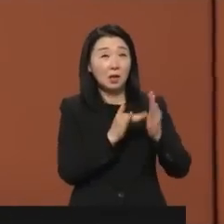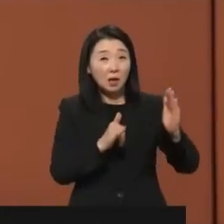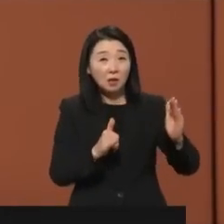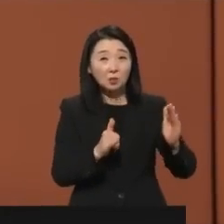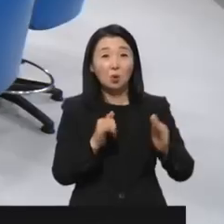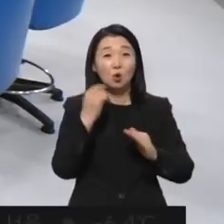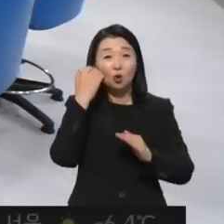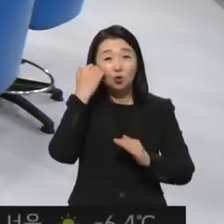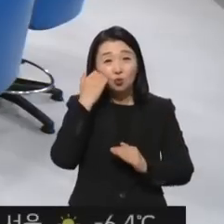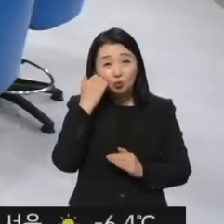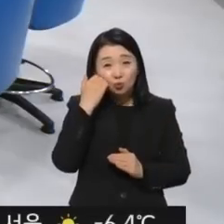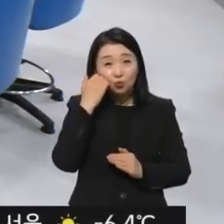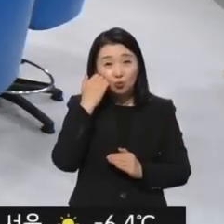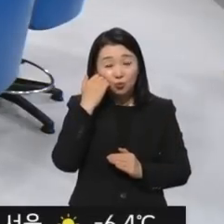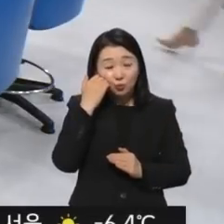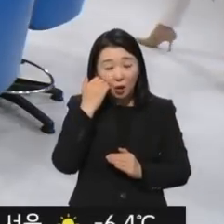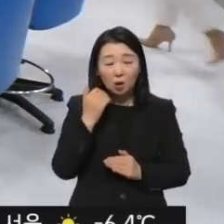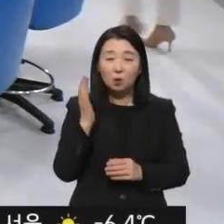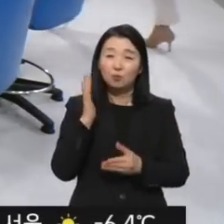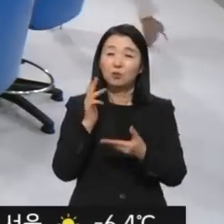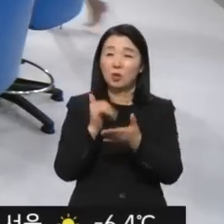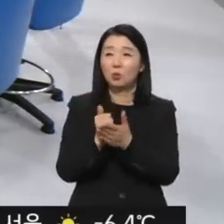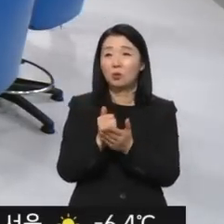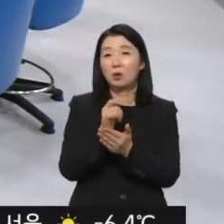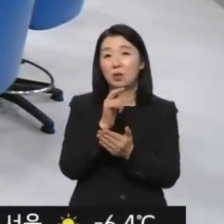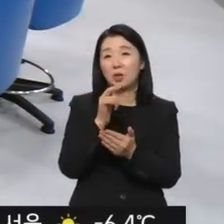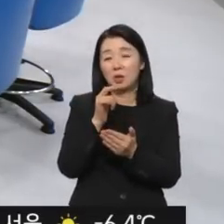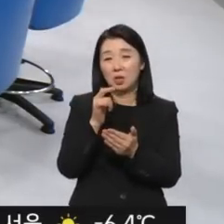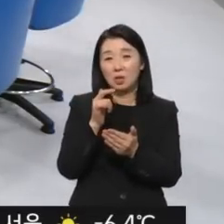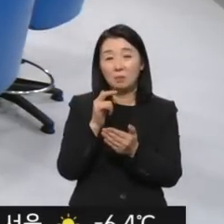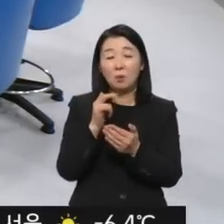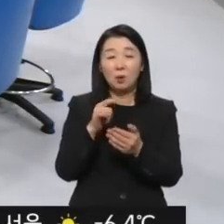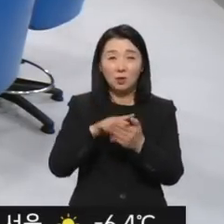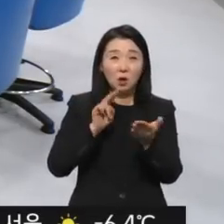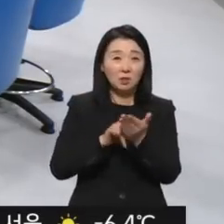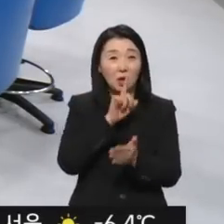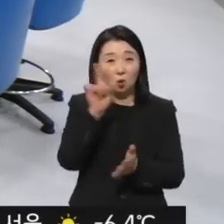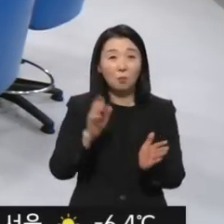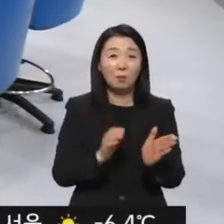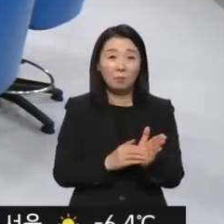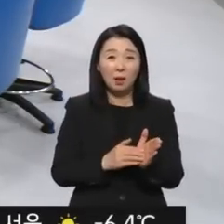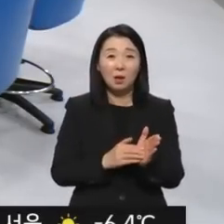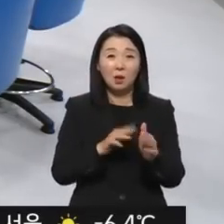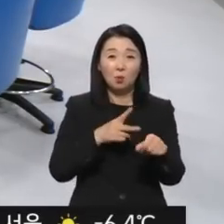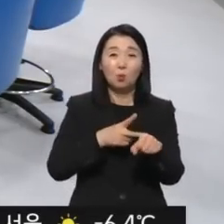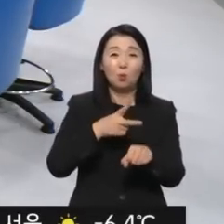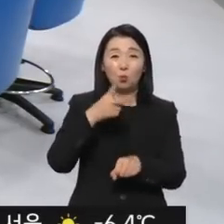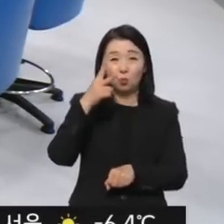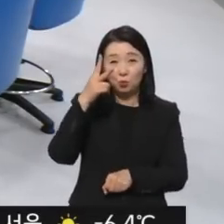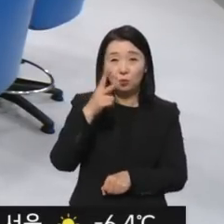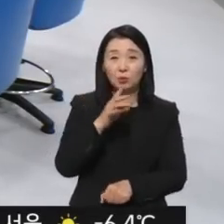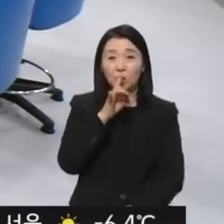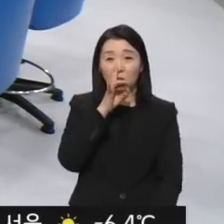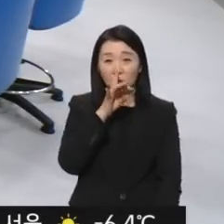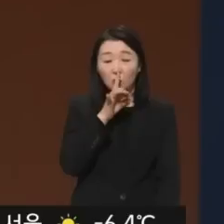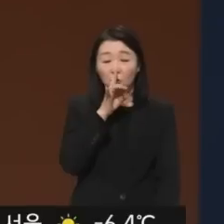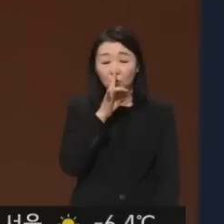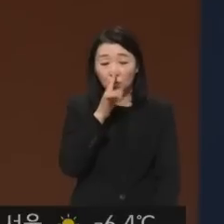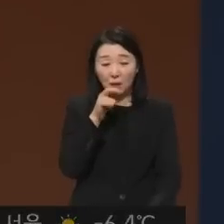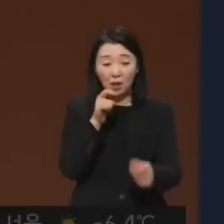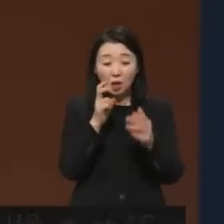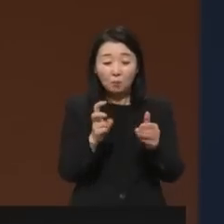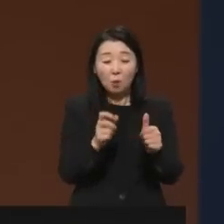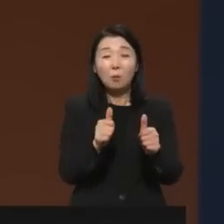씨가 문재인 전 대통령을 형사 고소했다는 거죠. 네, 그렇습니다. 오늘 오후 2시 이 씨가 직접 서울중앙지검에 고소장을 제출했는데요.